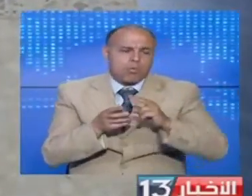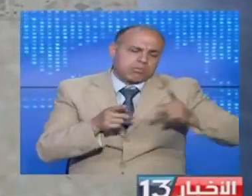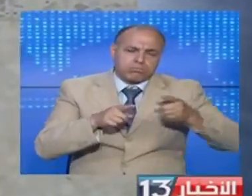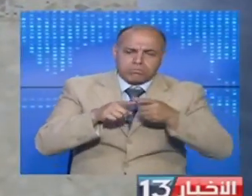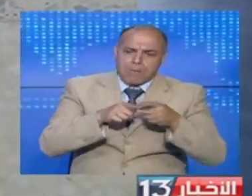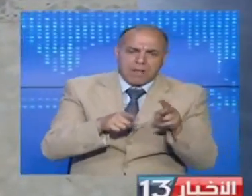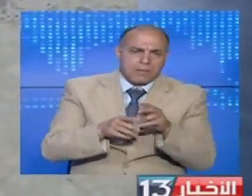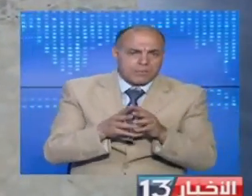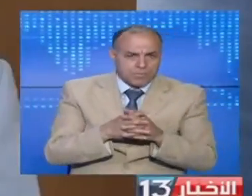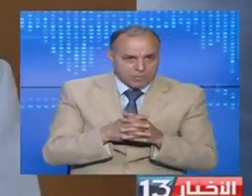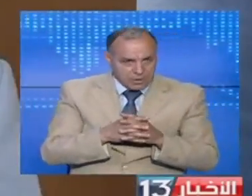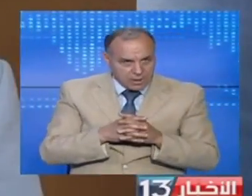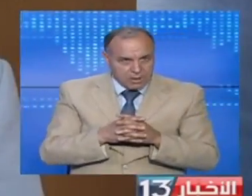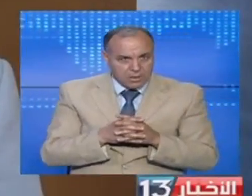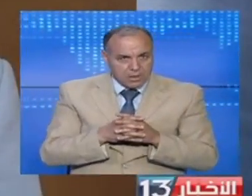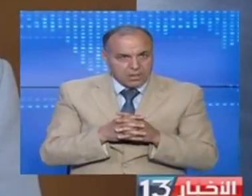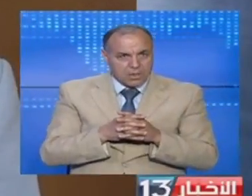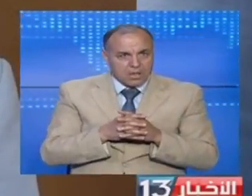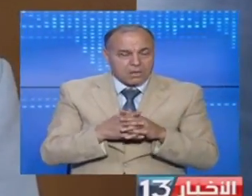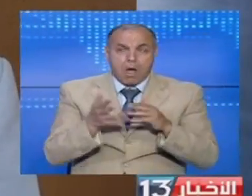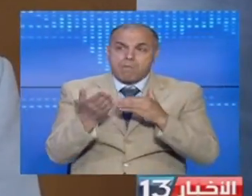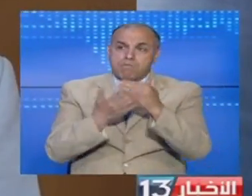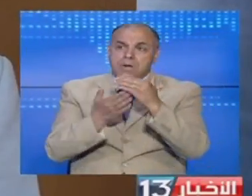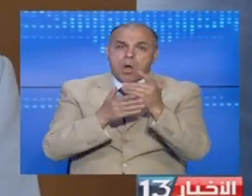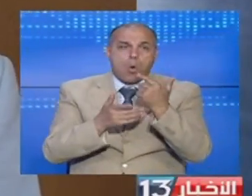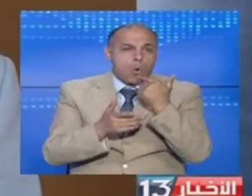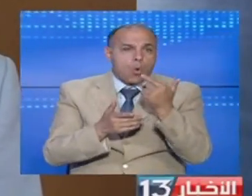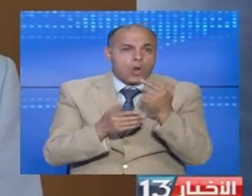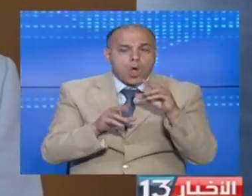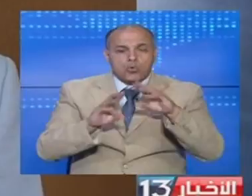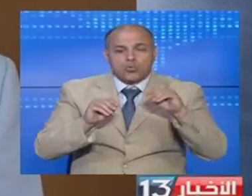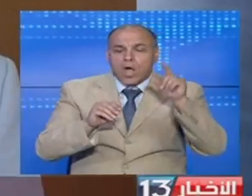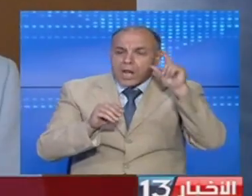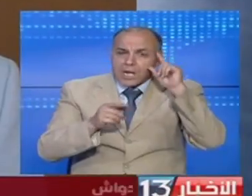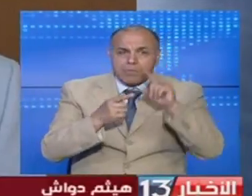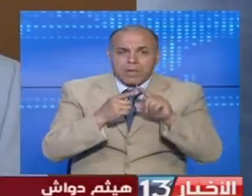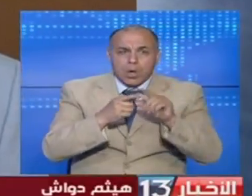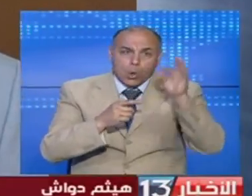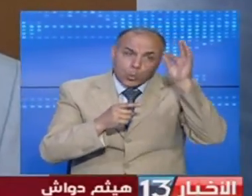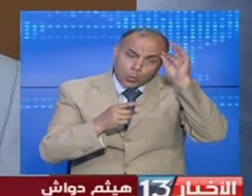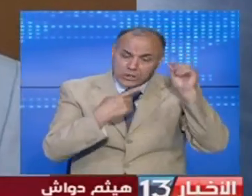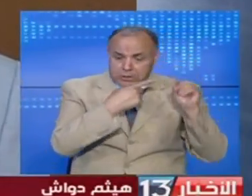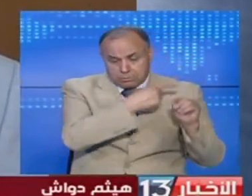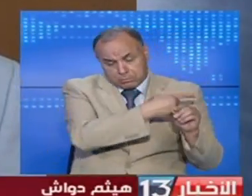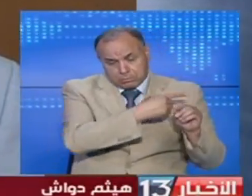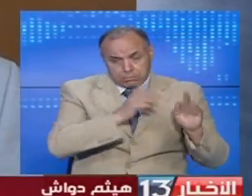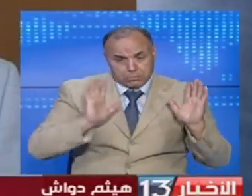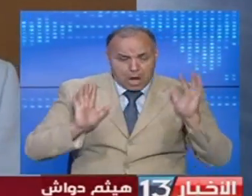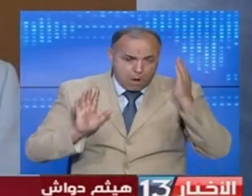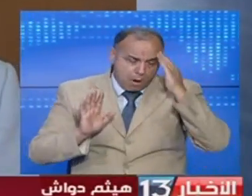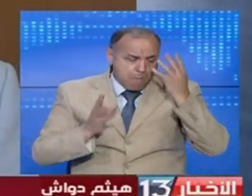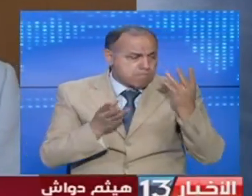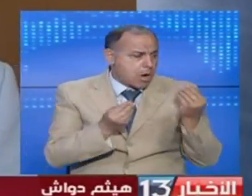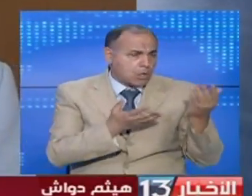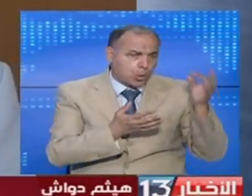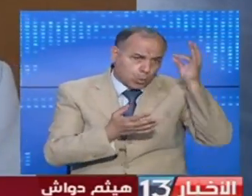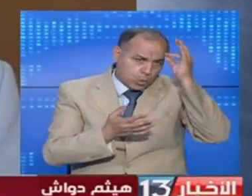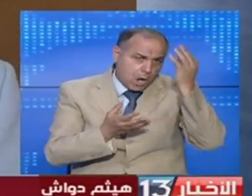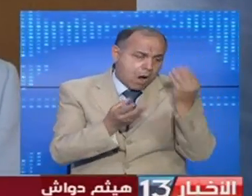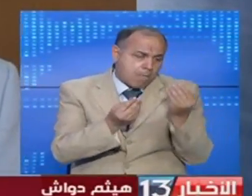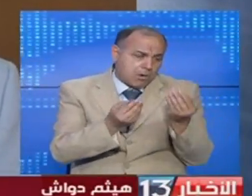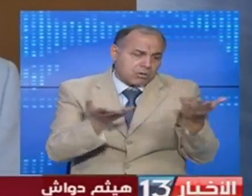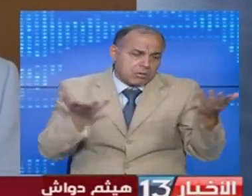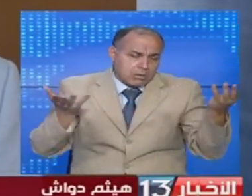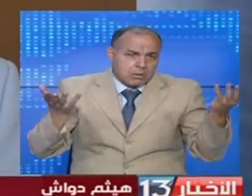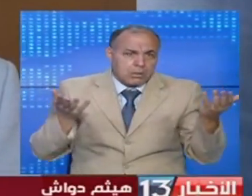في ال في المواد البناء يعتبر الليبي السهل به يعني اذا بنقول يعني هل